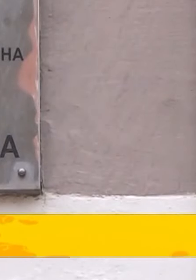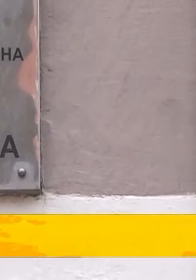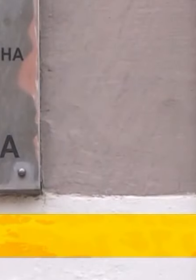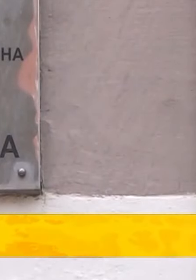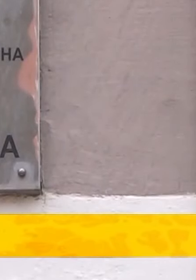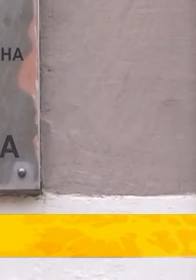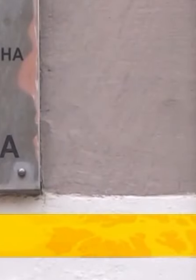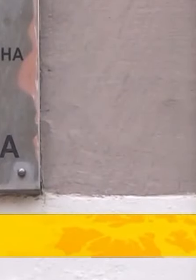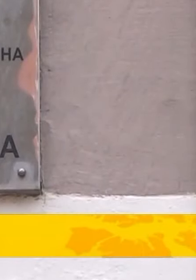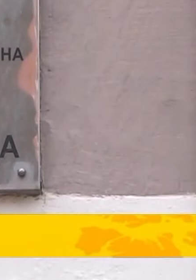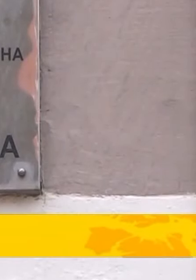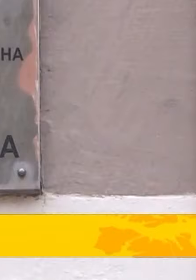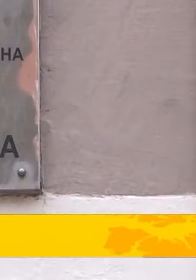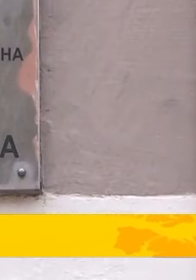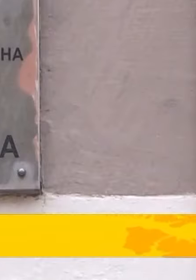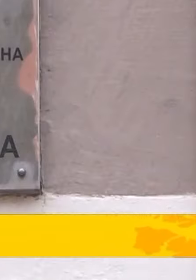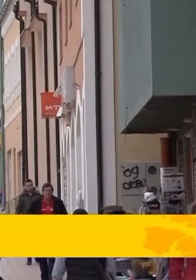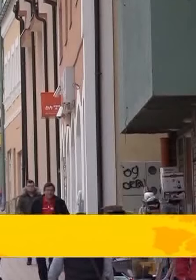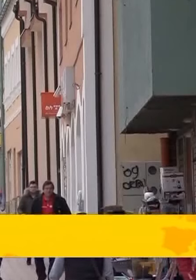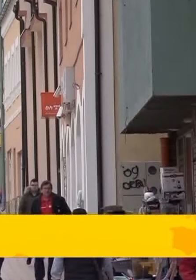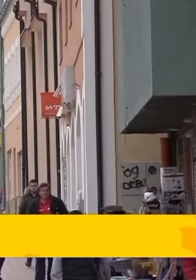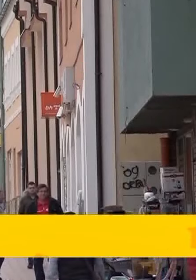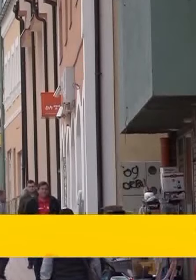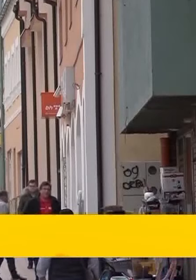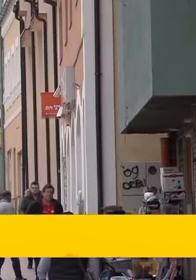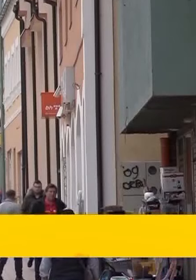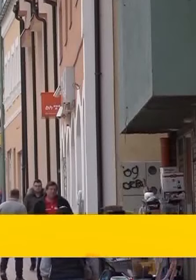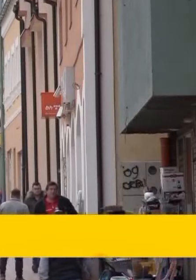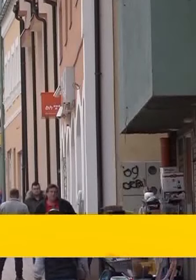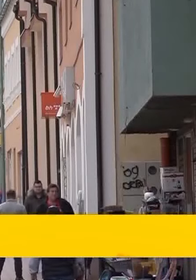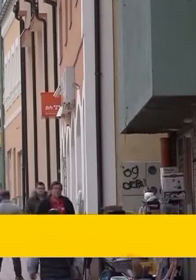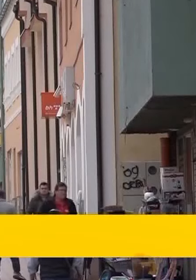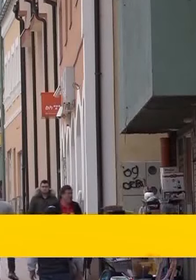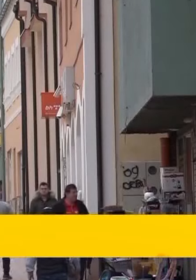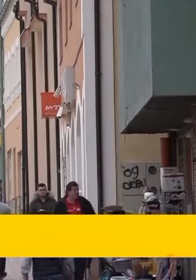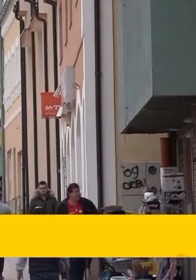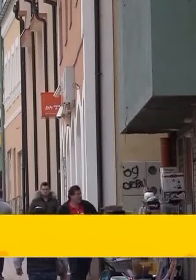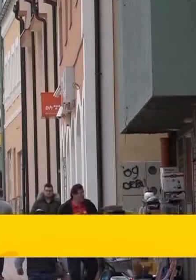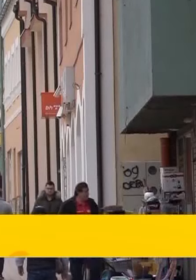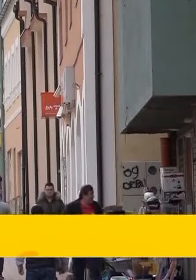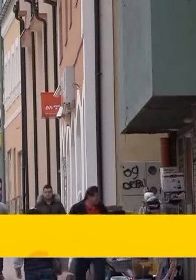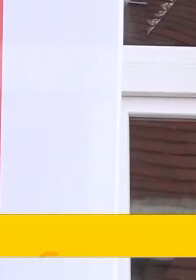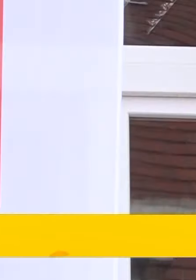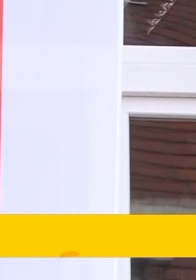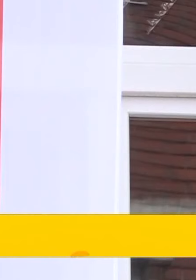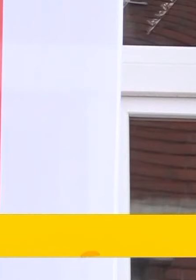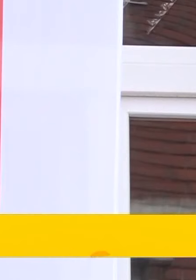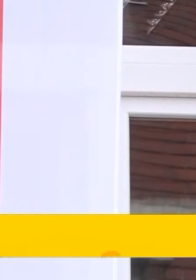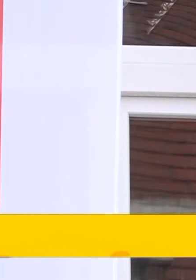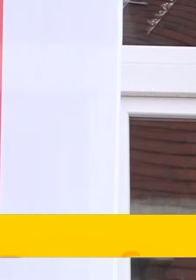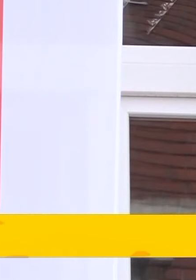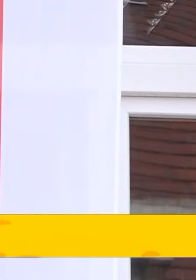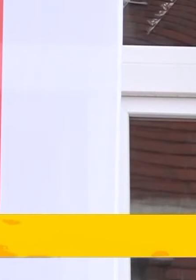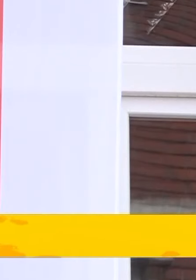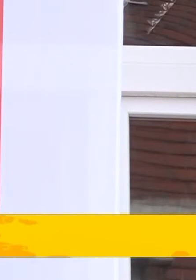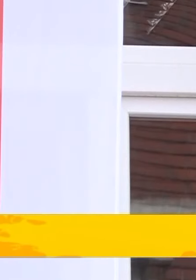u Srebrenicu svakodnevno se bore za egzistenciju. U takvoj atmosferi oni koji sebe tituliraju probosanskim i najavljuju